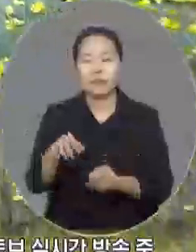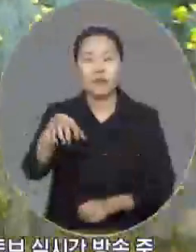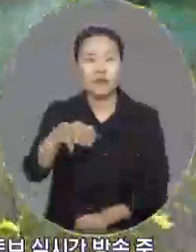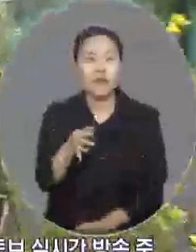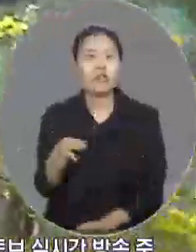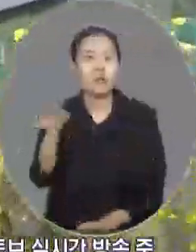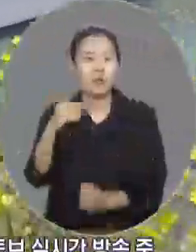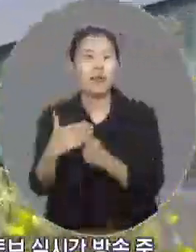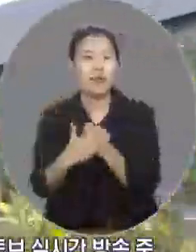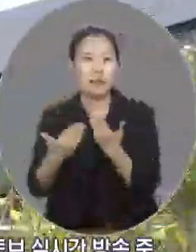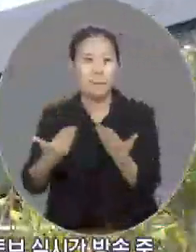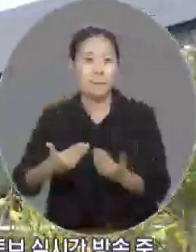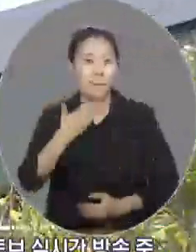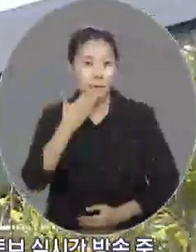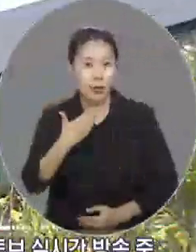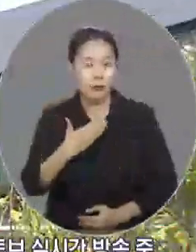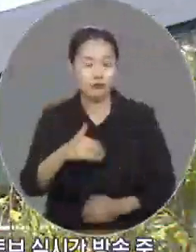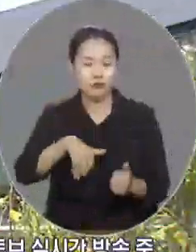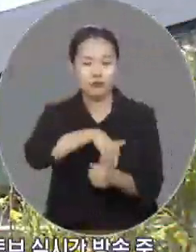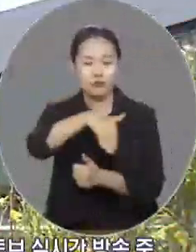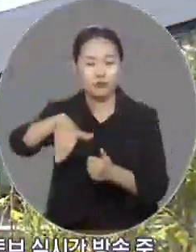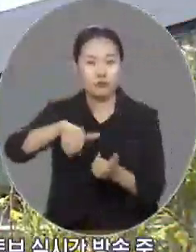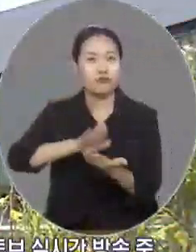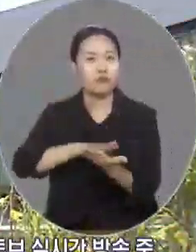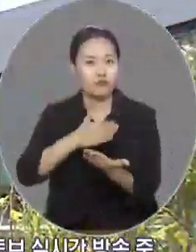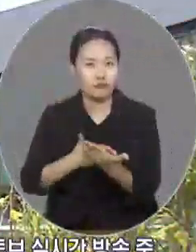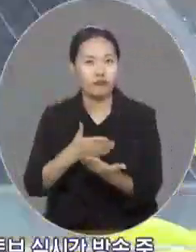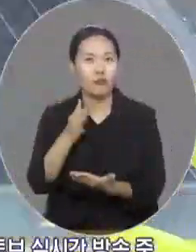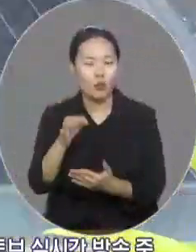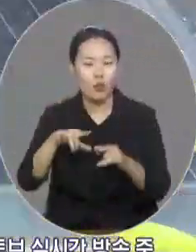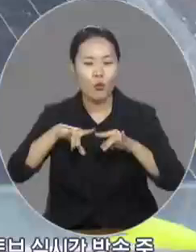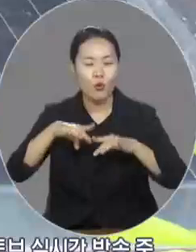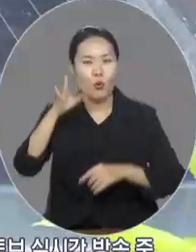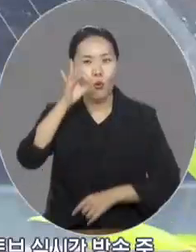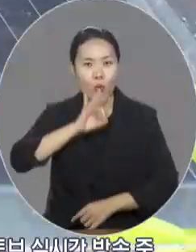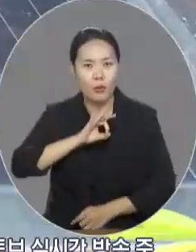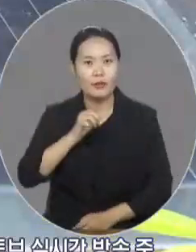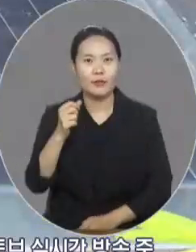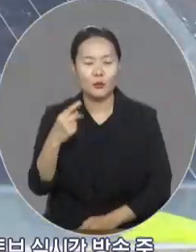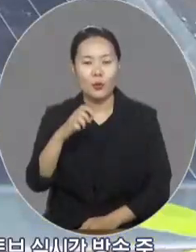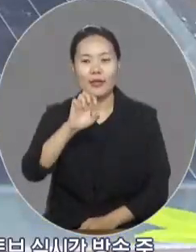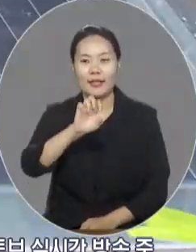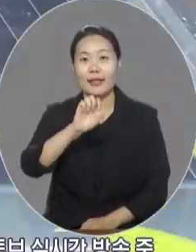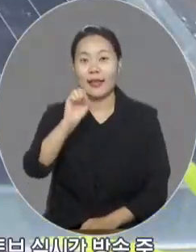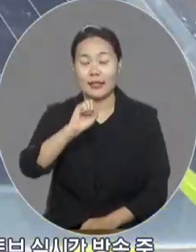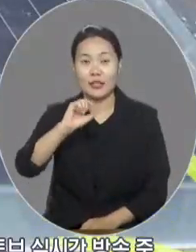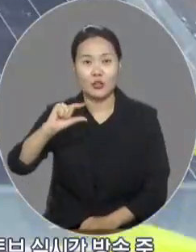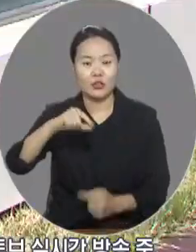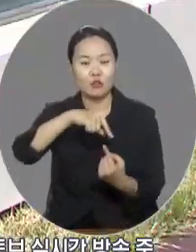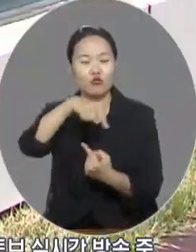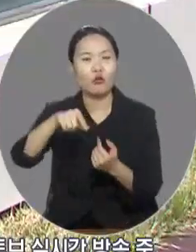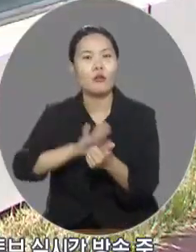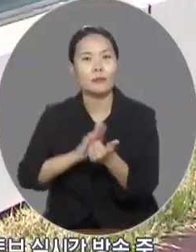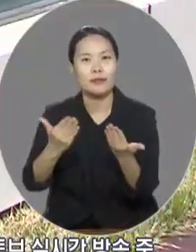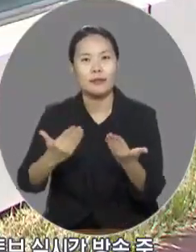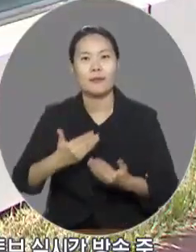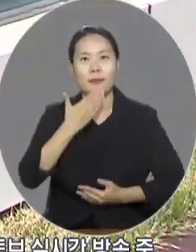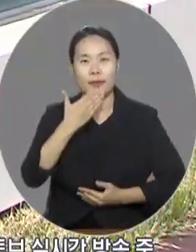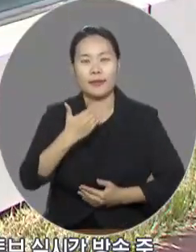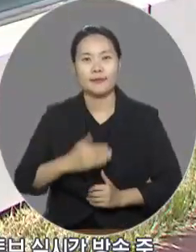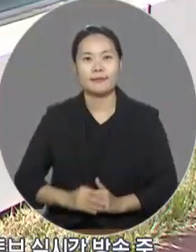시중은행으로부터 우대금리 혜택, 또 공장 환경 개선과 전력 효율화, ESG 경영 서비스를 받을 수